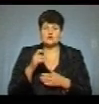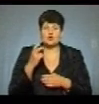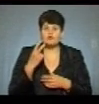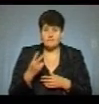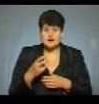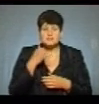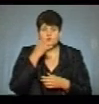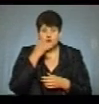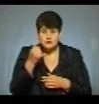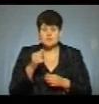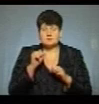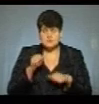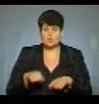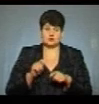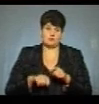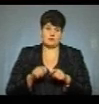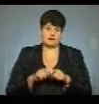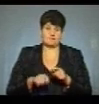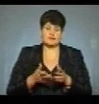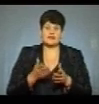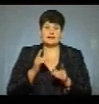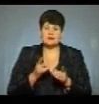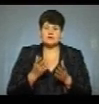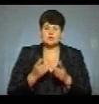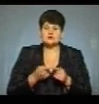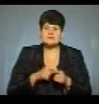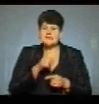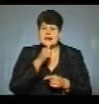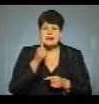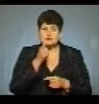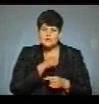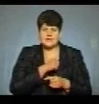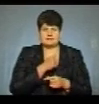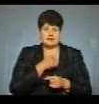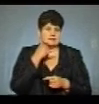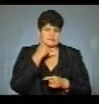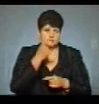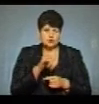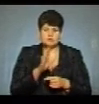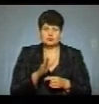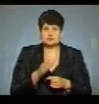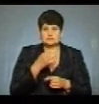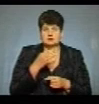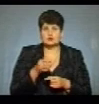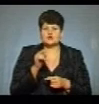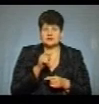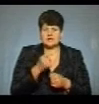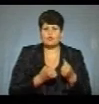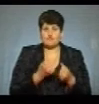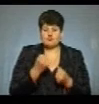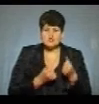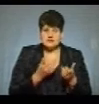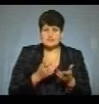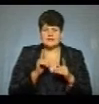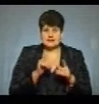Будь ласка, дзвоніть, ми зможемо перевірити. Навіть якщо це буде анонімний дзвінок і буде повідомлення про те, що такий-то водій керує,